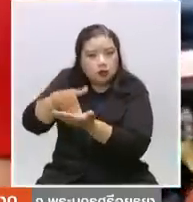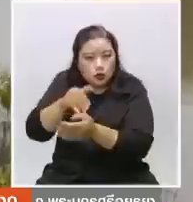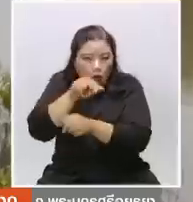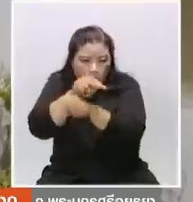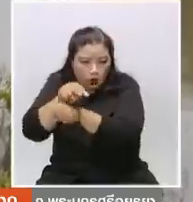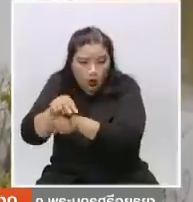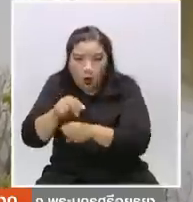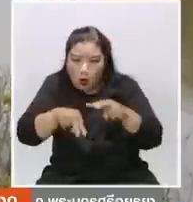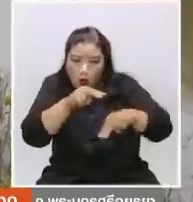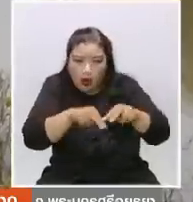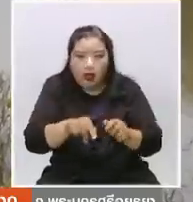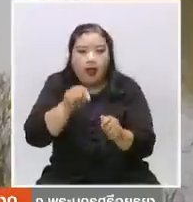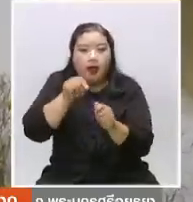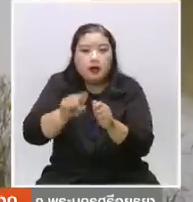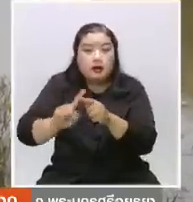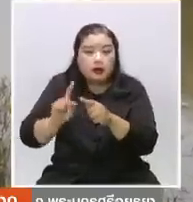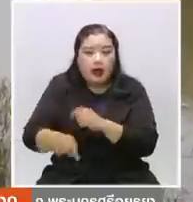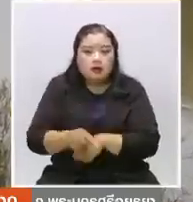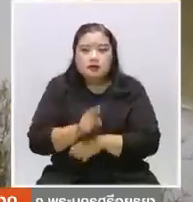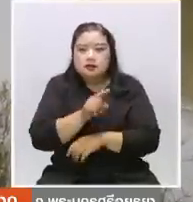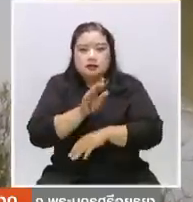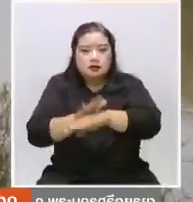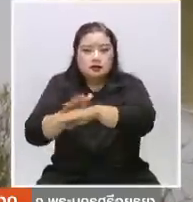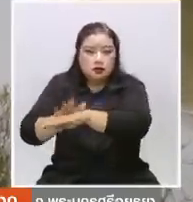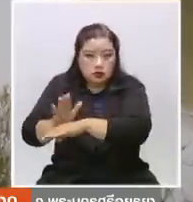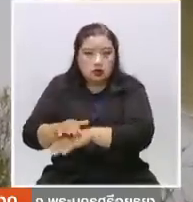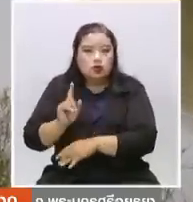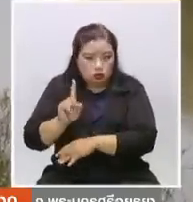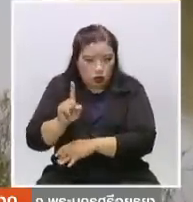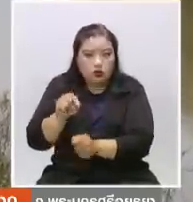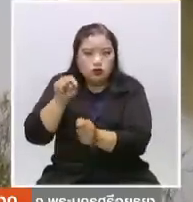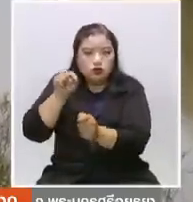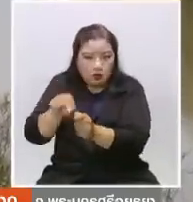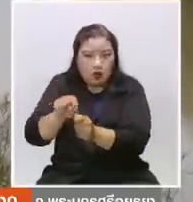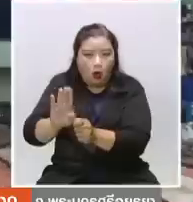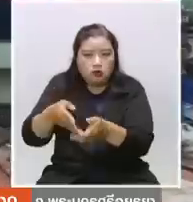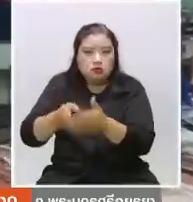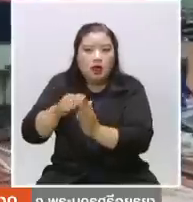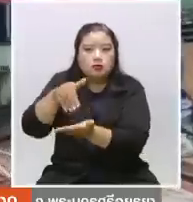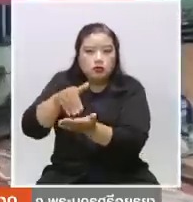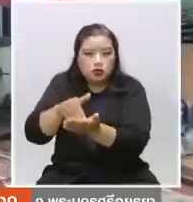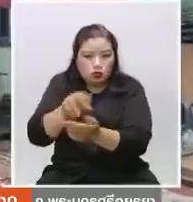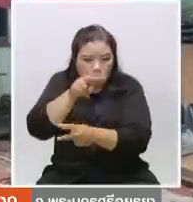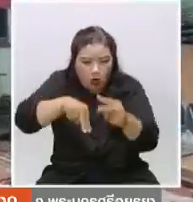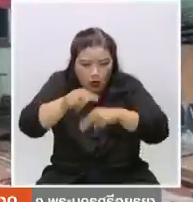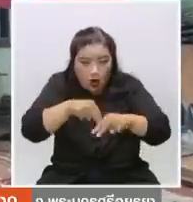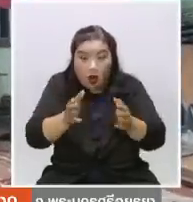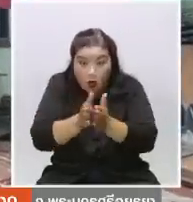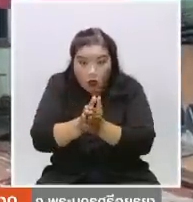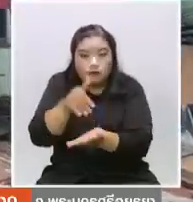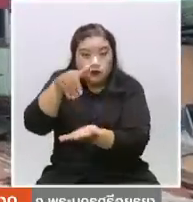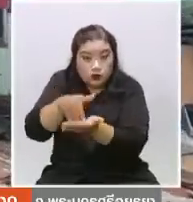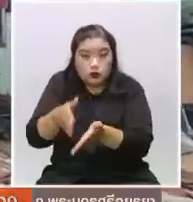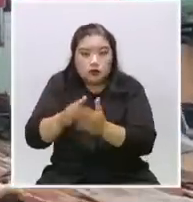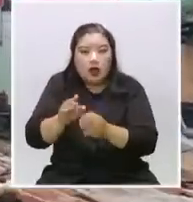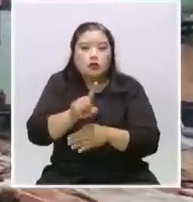พร้อมทั้งสั่งการไปยังทุกอำเภอเลยค่ะจัดตั้งศูนย์บัญชาการประจำอำเภอและตำบลรวมทั้งสิ้น157จุ